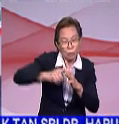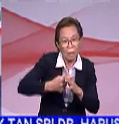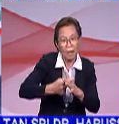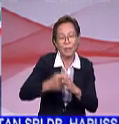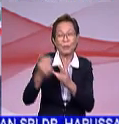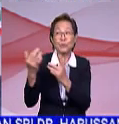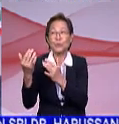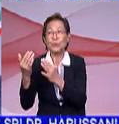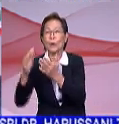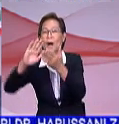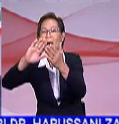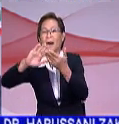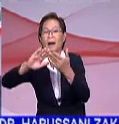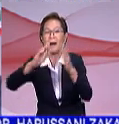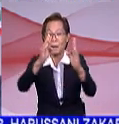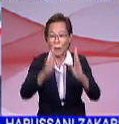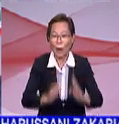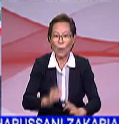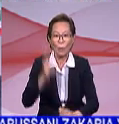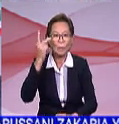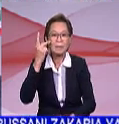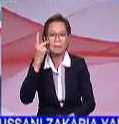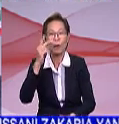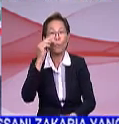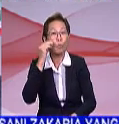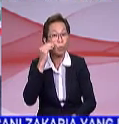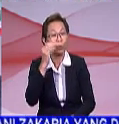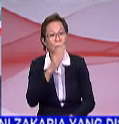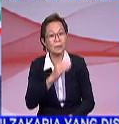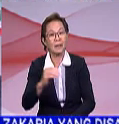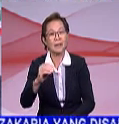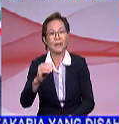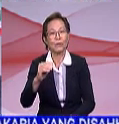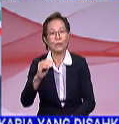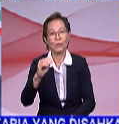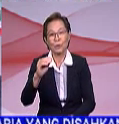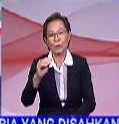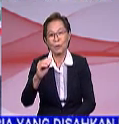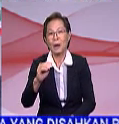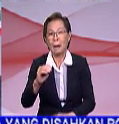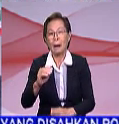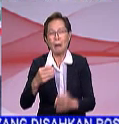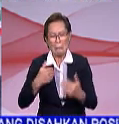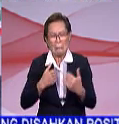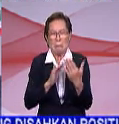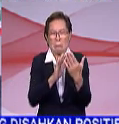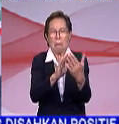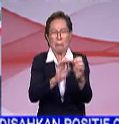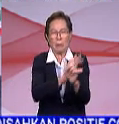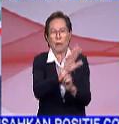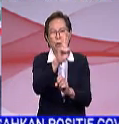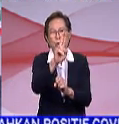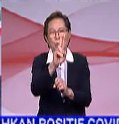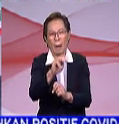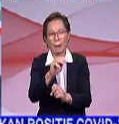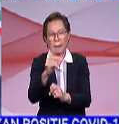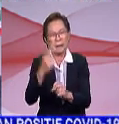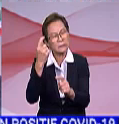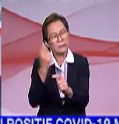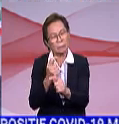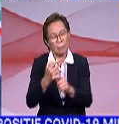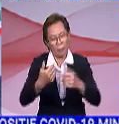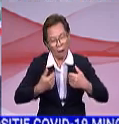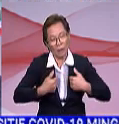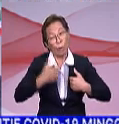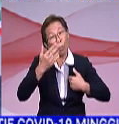masyarakat kaum Karazan Dusun, Murud dan Rungus. Walaupun masih berdepan pandemik COVID-19, namun UNK tetap diadakan tahun